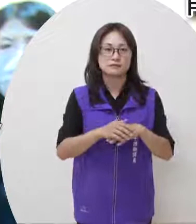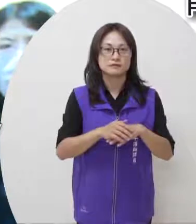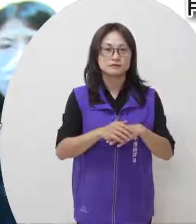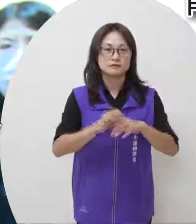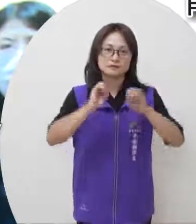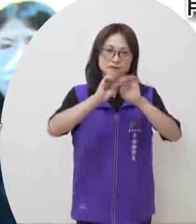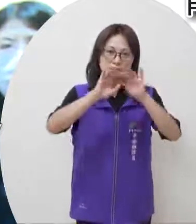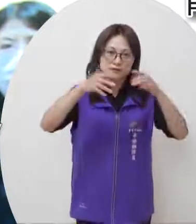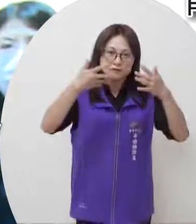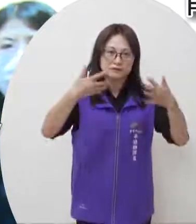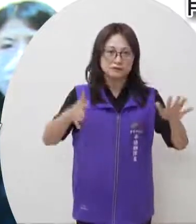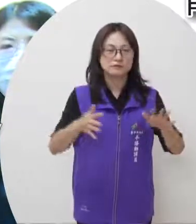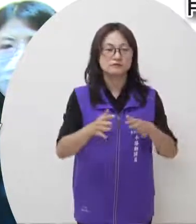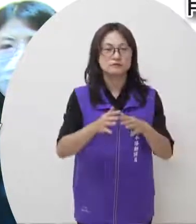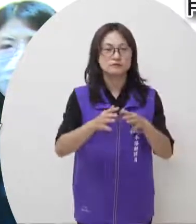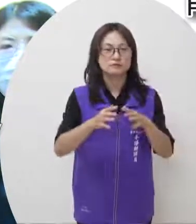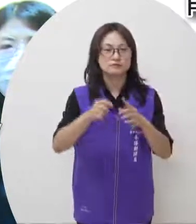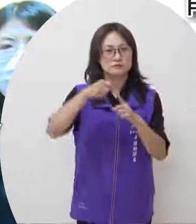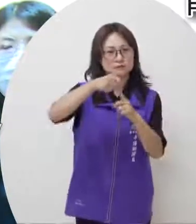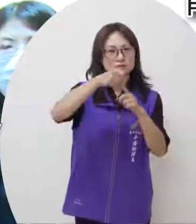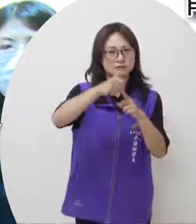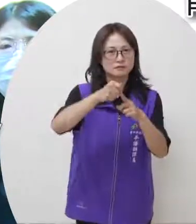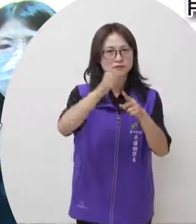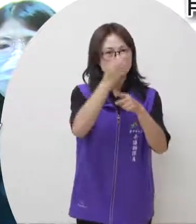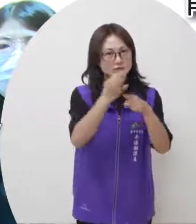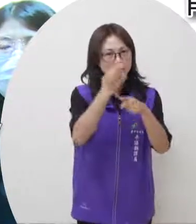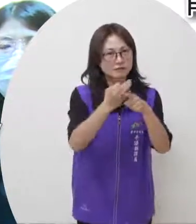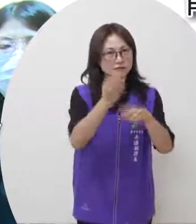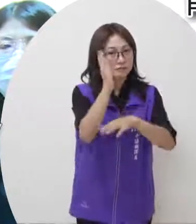公车政策，其实每年大概已经有